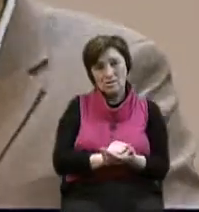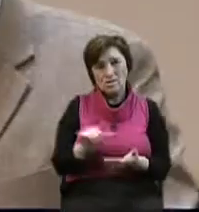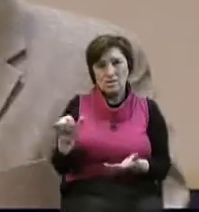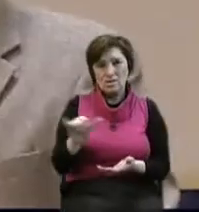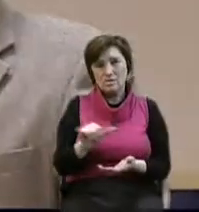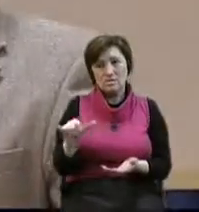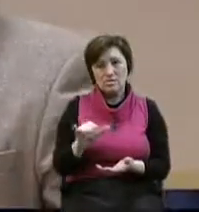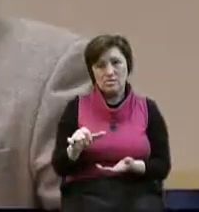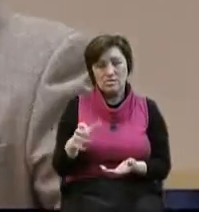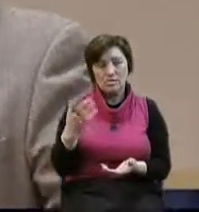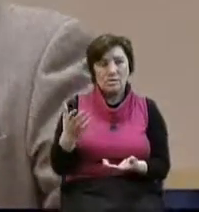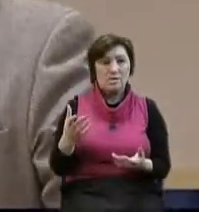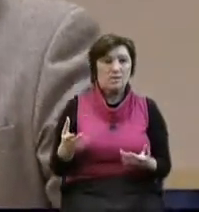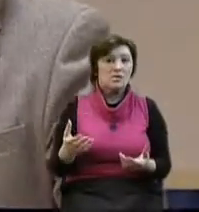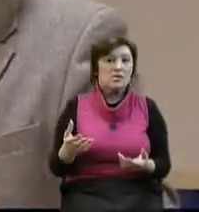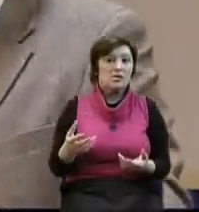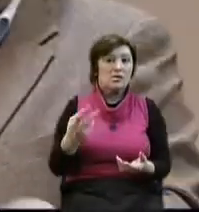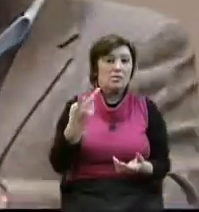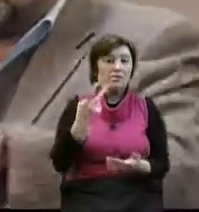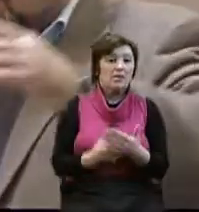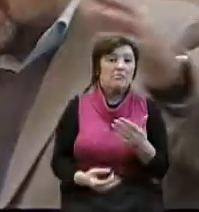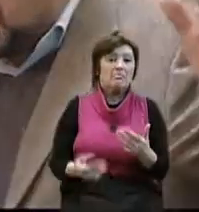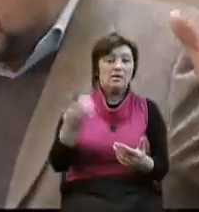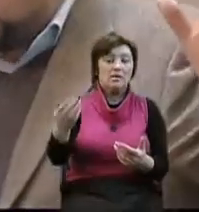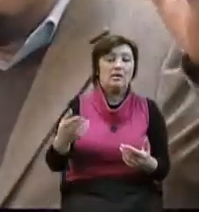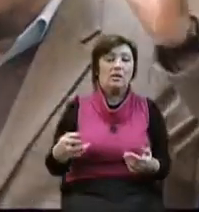их имущества и погибала их овца, то, по крайней мере,